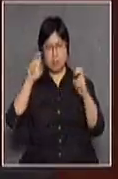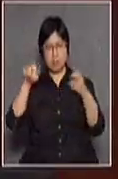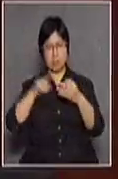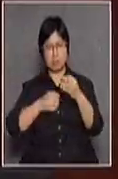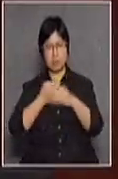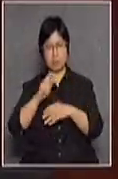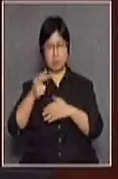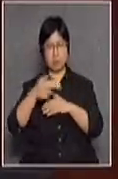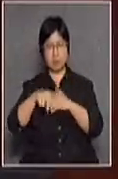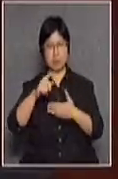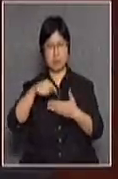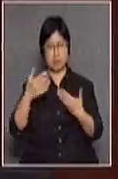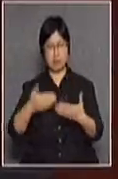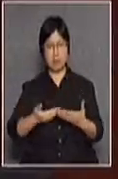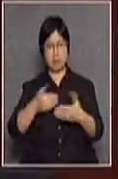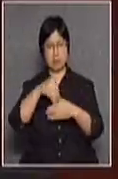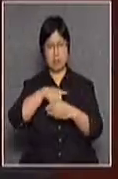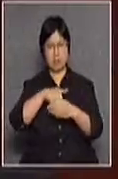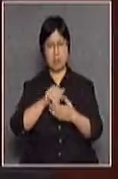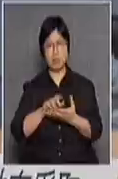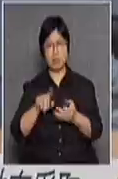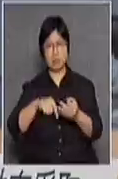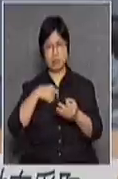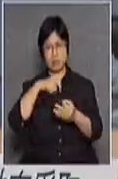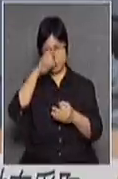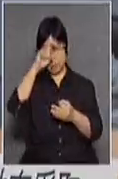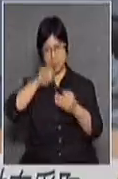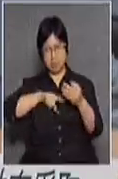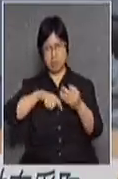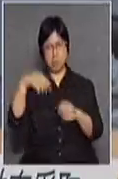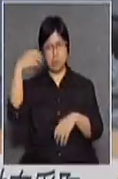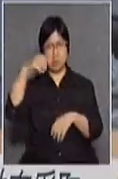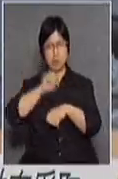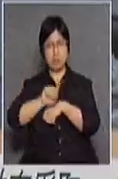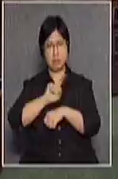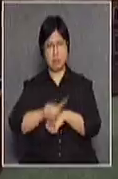案，予以通過，現在付諸表決。梁國雄議員要求記名表決，表決鐘響一分鐘。